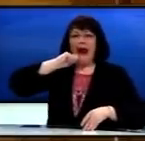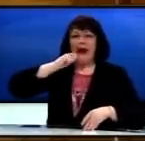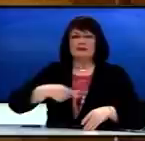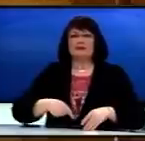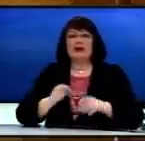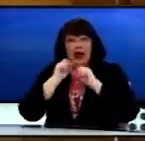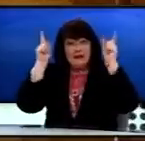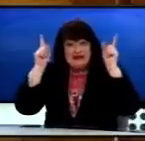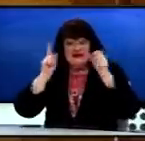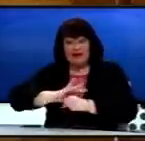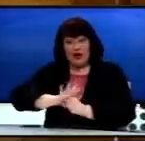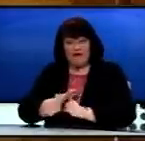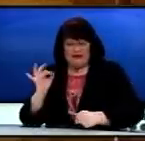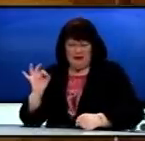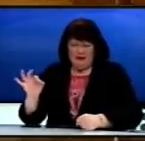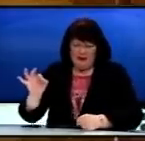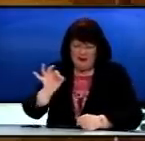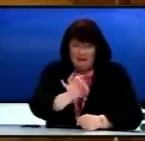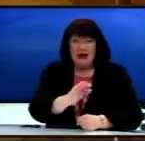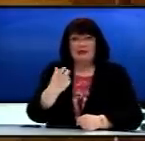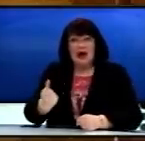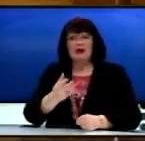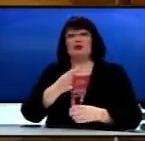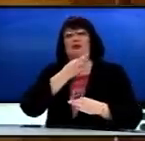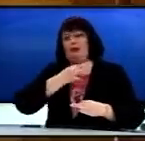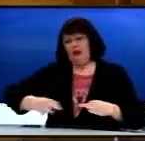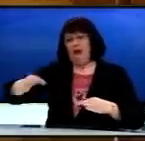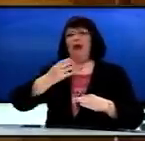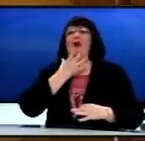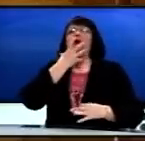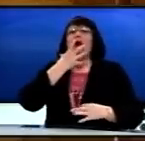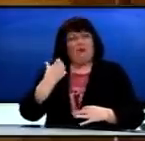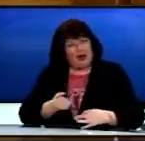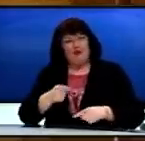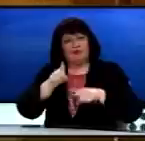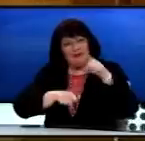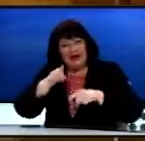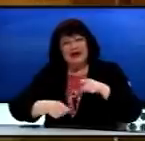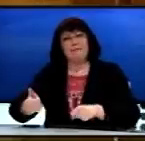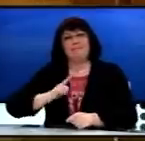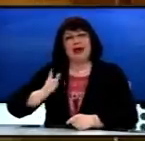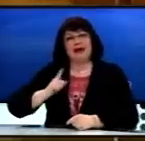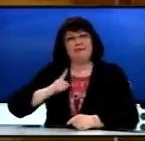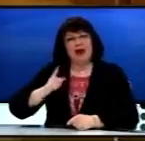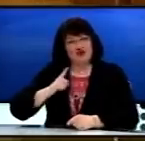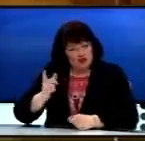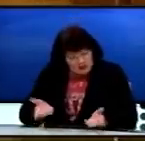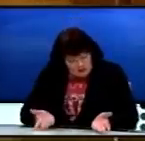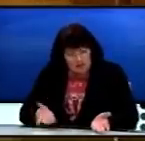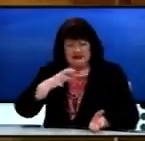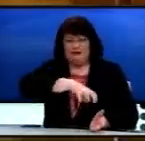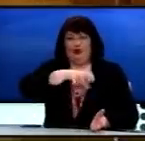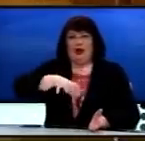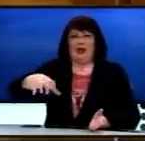μία πρωτοφανή υγειονομική κρίση υπάρχουν όντως διασωληνωμένοι εκτός ΜΕΘ και υπάρχει όντως μία μικρή αναμονή για να μπουν σε ΜΕΘ,